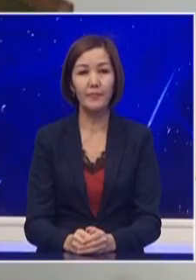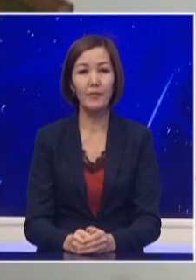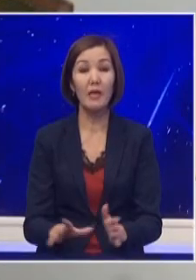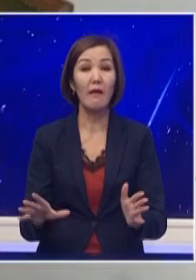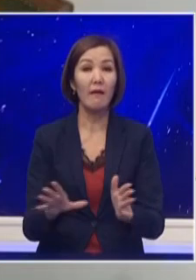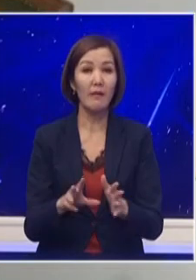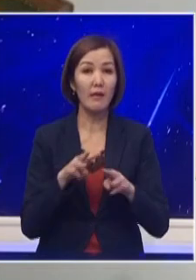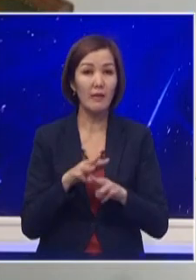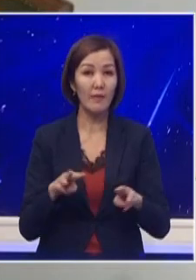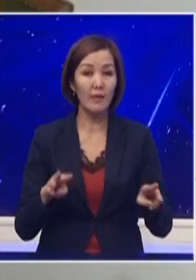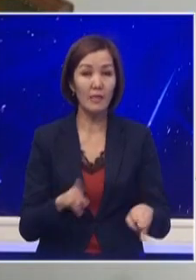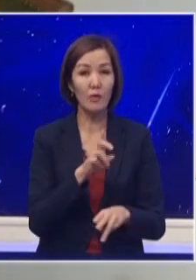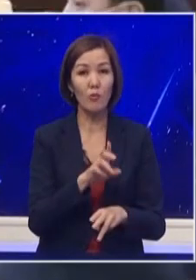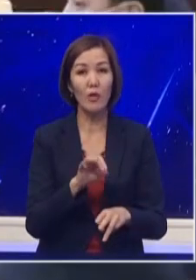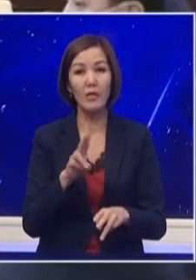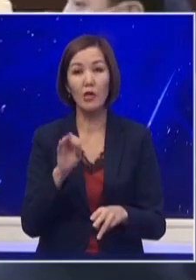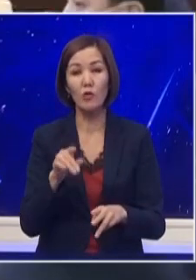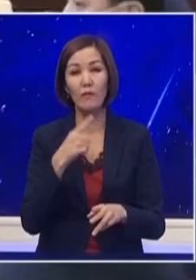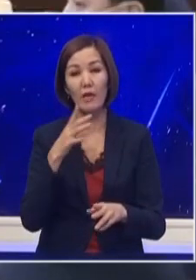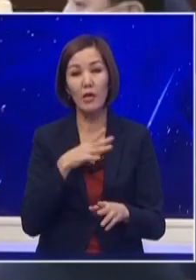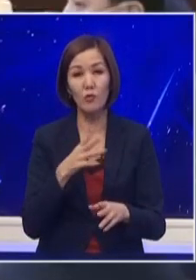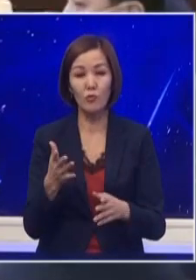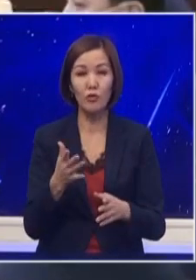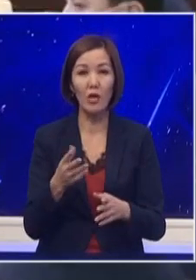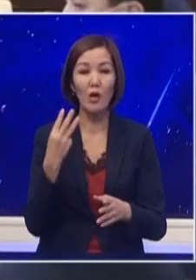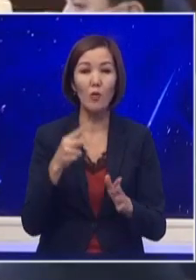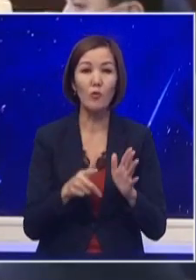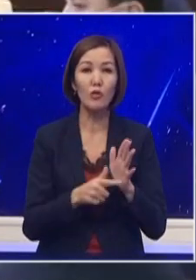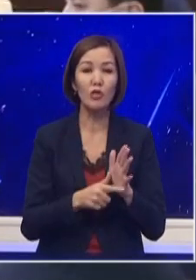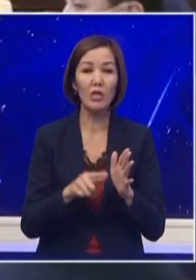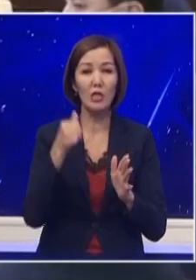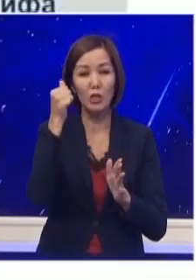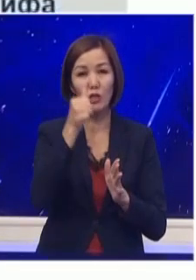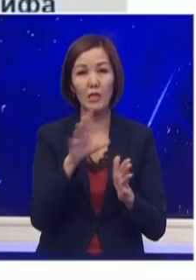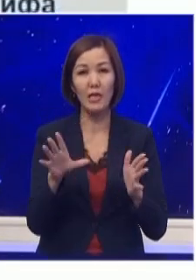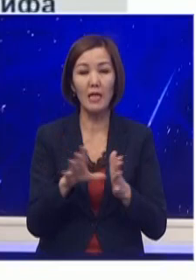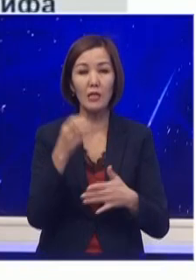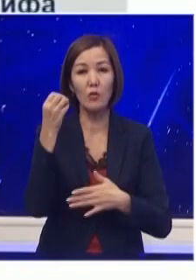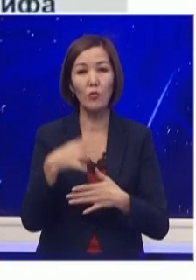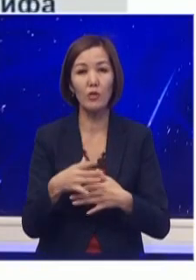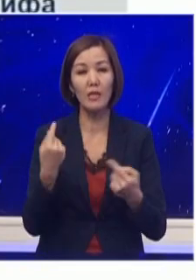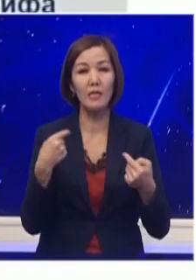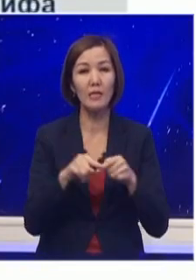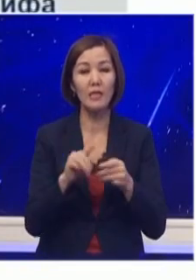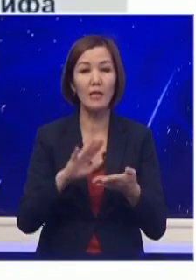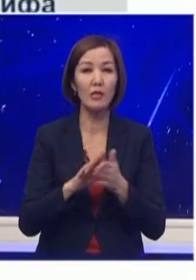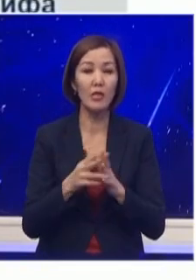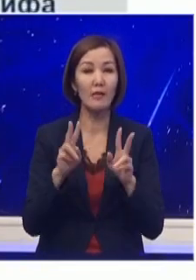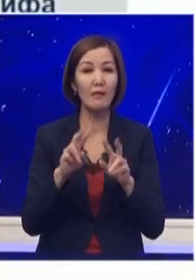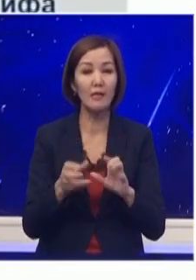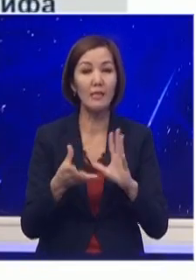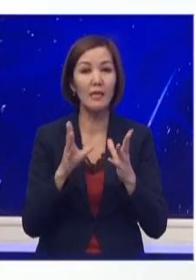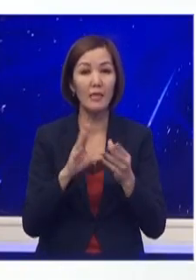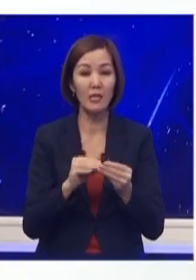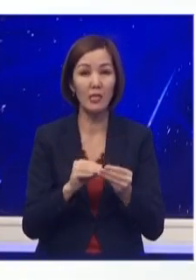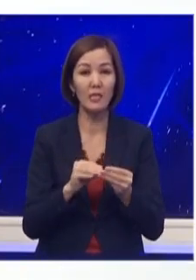Энергетика министрі Болат Ақшолақовтың айтуынша, елдегі 37 жылу электр орталығының техникалық жай-күйі тексерілген.